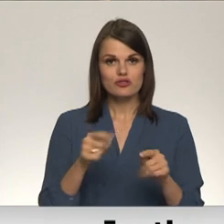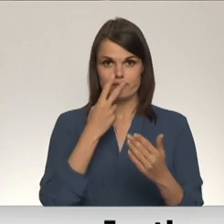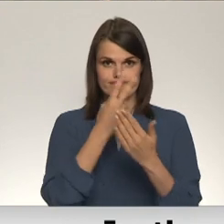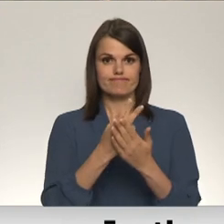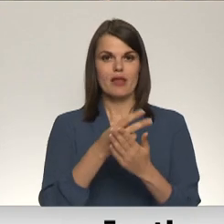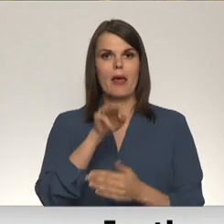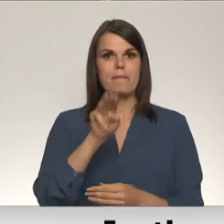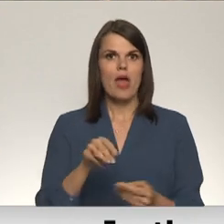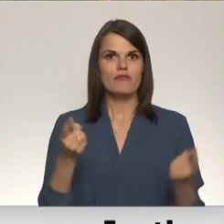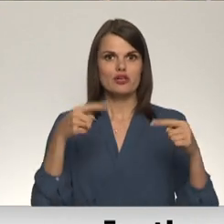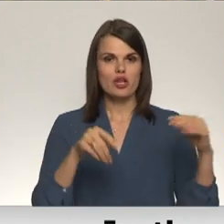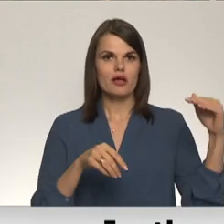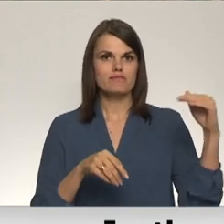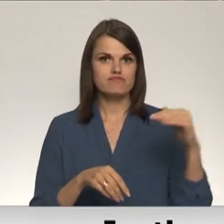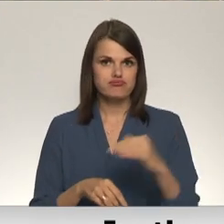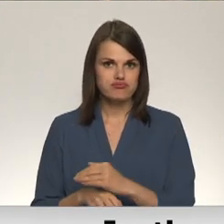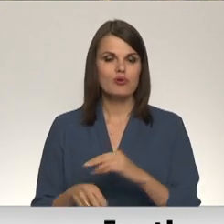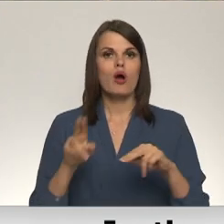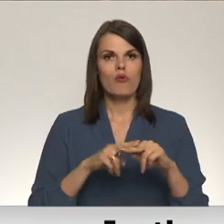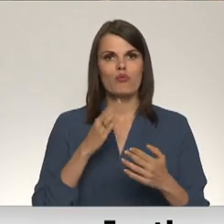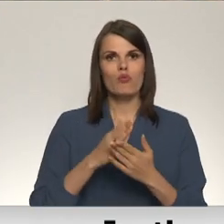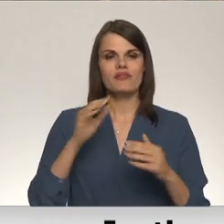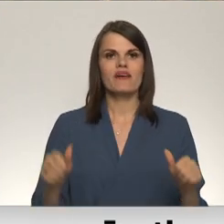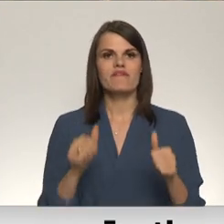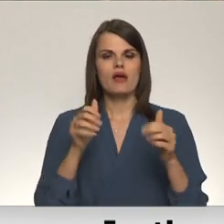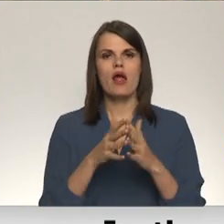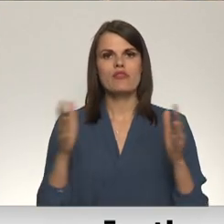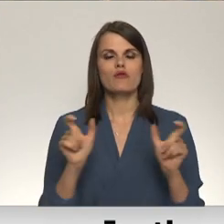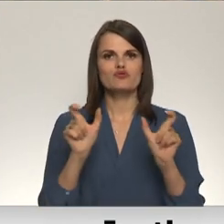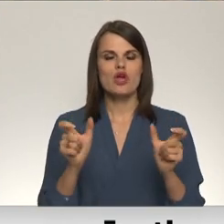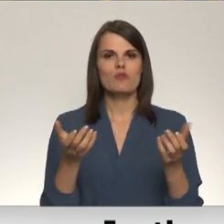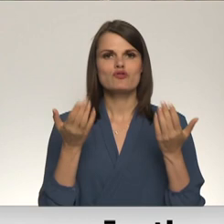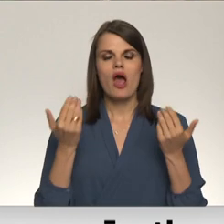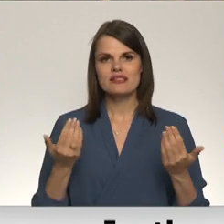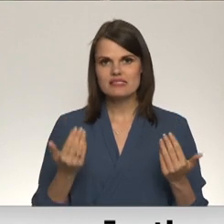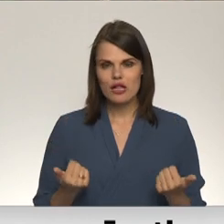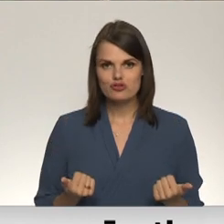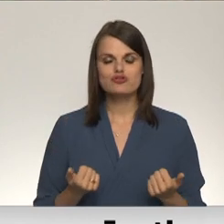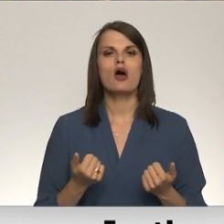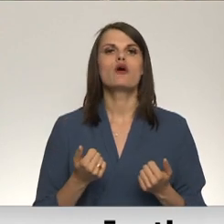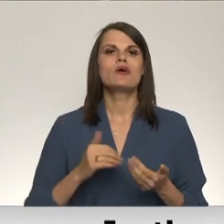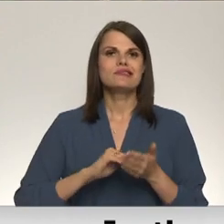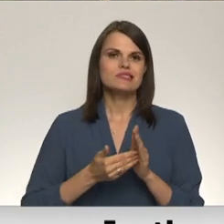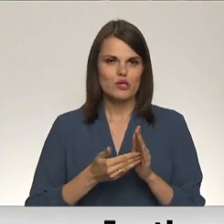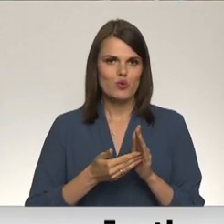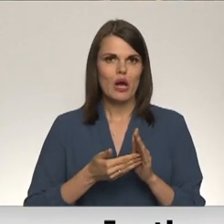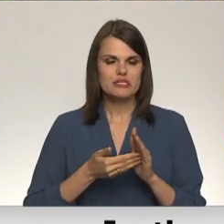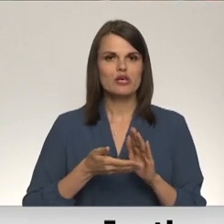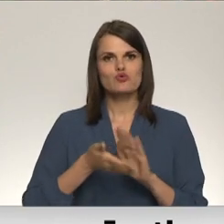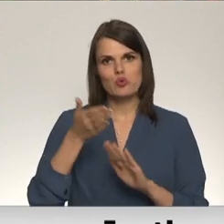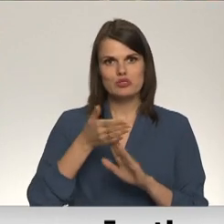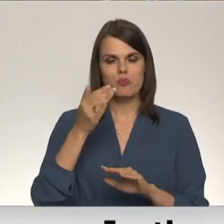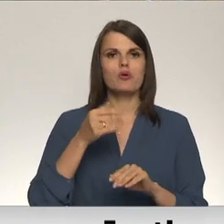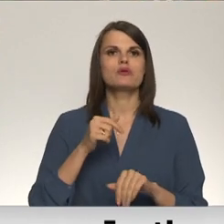mēneša laikā ir turpinājis lejupslīdi, turklāt tas noticis vienlaikus ar daudzu ierobežojumu atcelšanu. Situācijas uzlabošanos sāk izjust arī